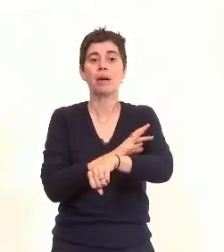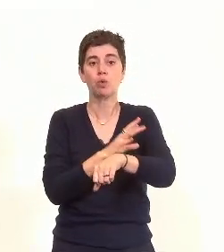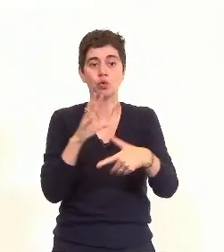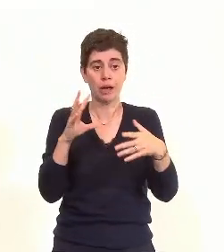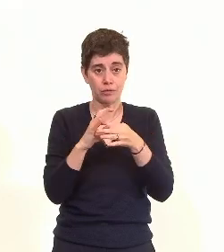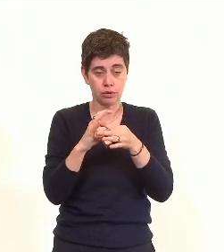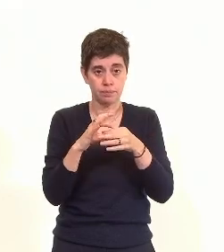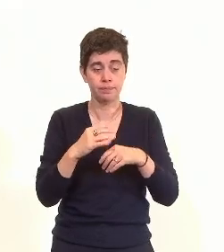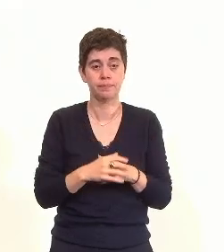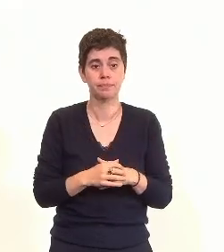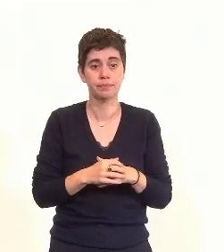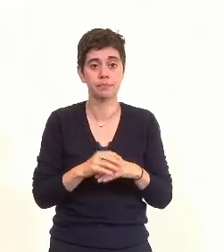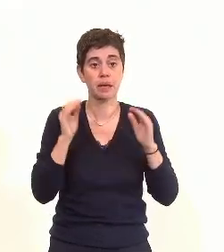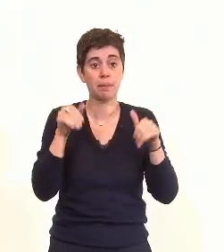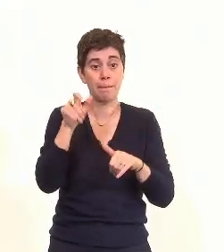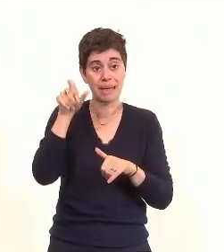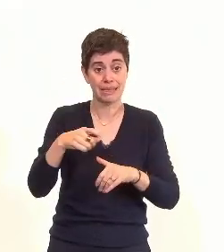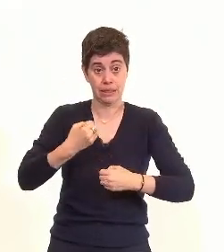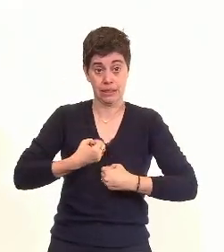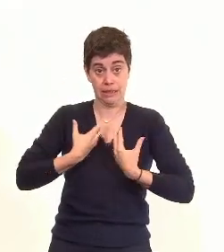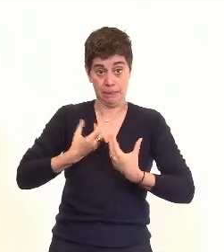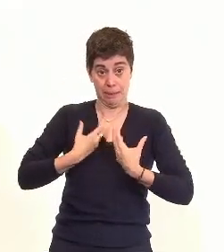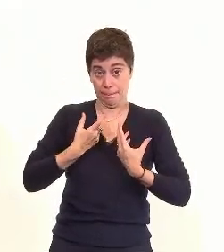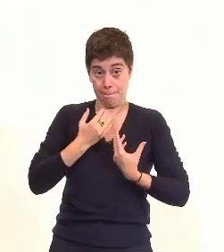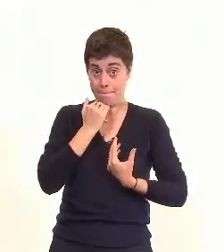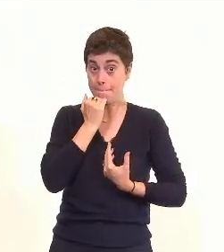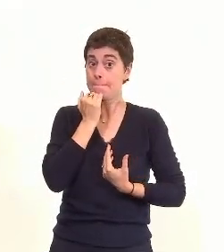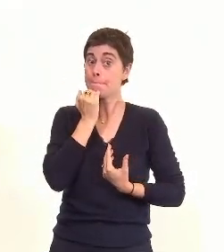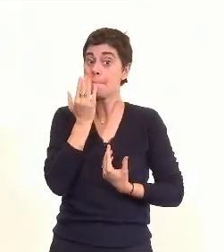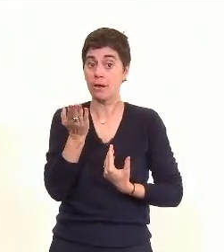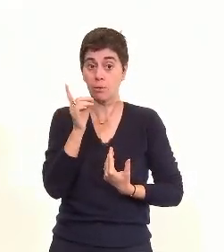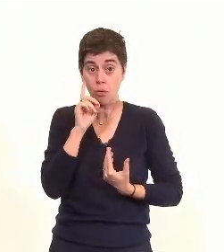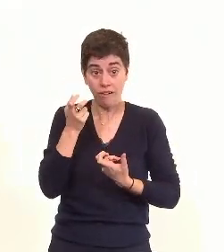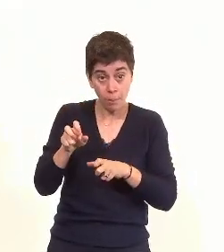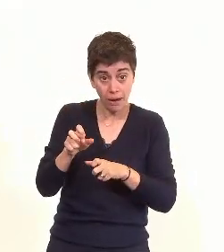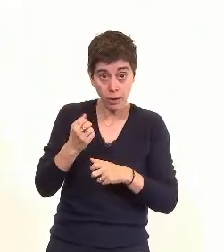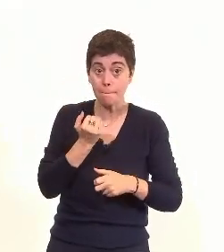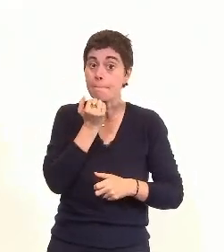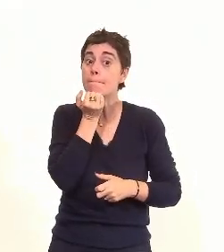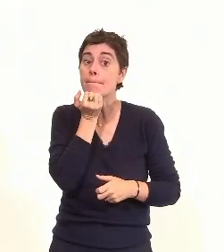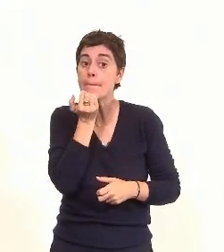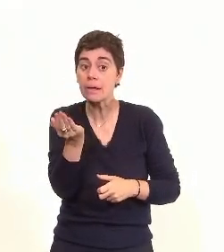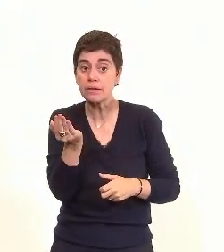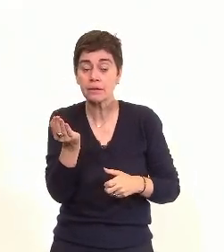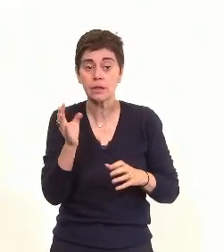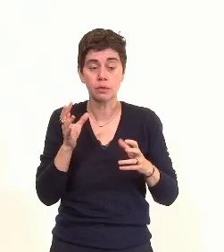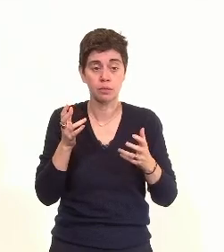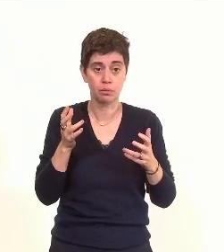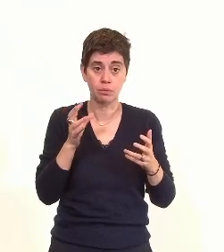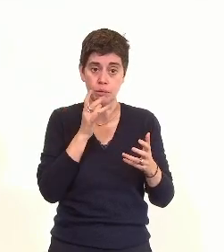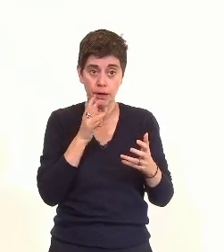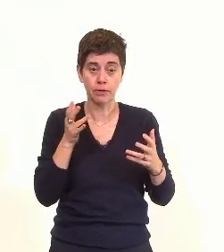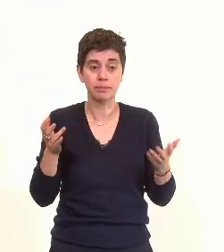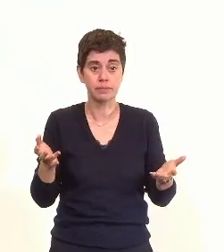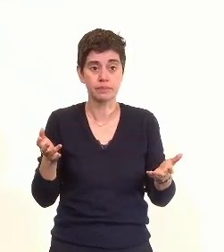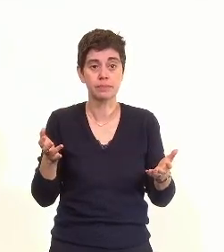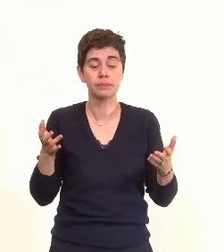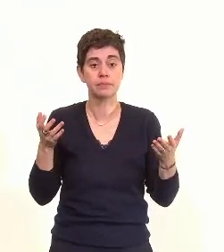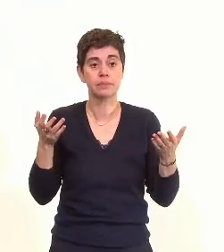façon à ce que même les gens qui ne peuvent pas parler, pas parce qu'ils ne veulent pas parler, mais qui n'arrivent pas forcément à s'exprimer, mais qui peuvent passer quand